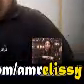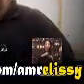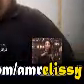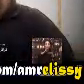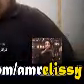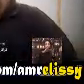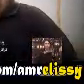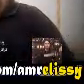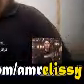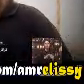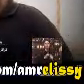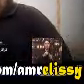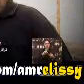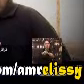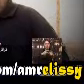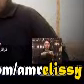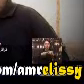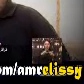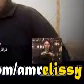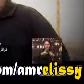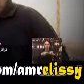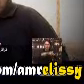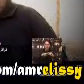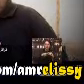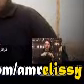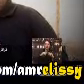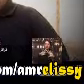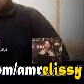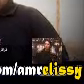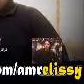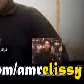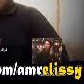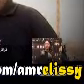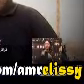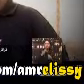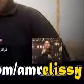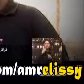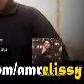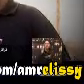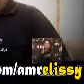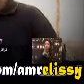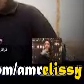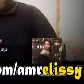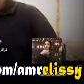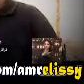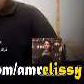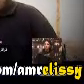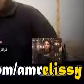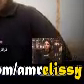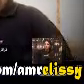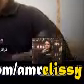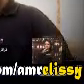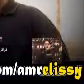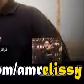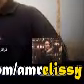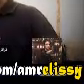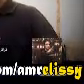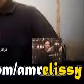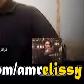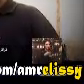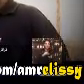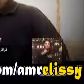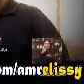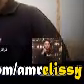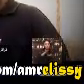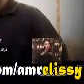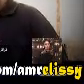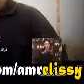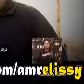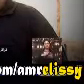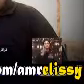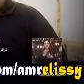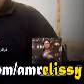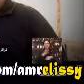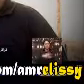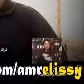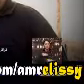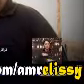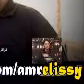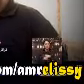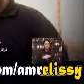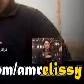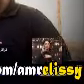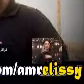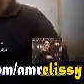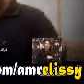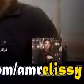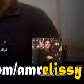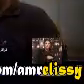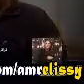بمشاركة معظم الجمعيات الأهلية الكبيرة عشان نقدر نفيد المجتمع والناس الغلابة في